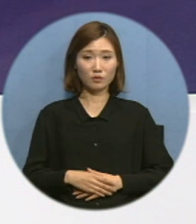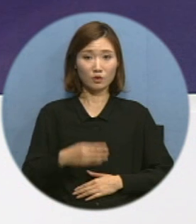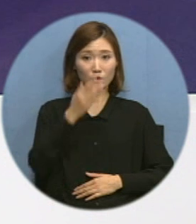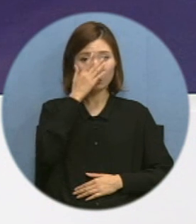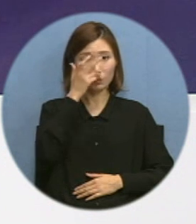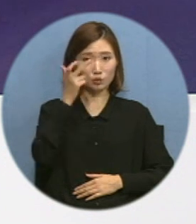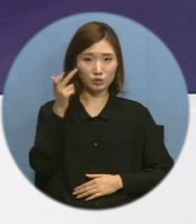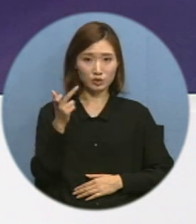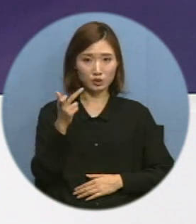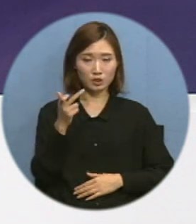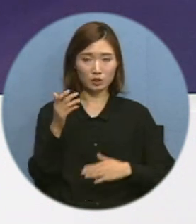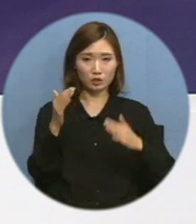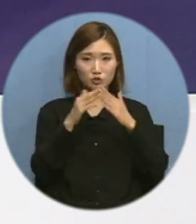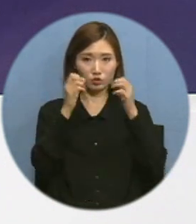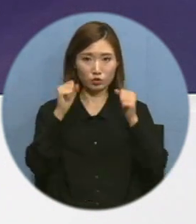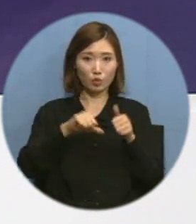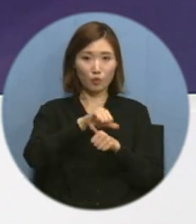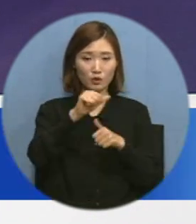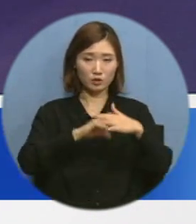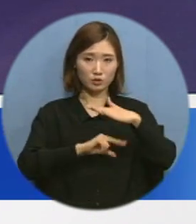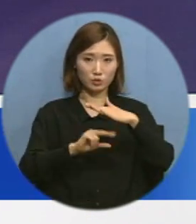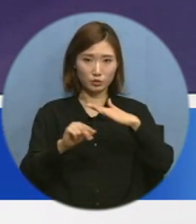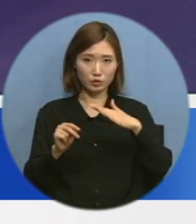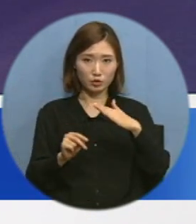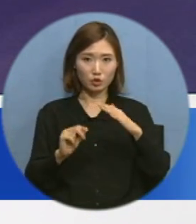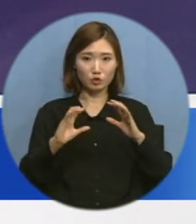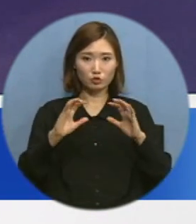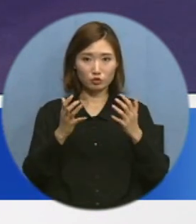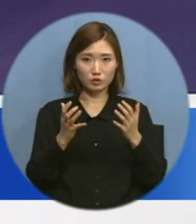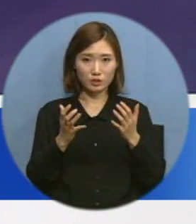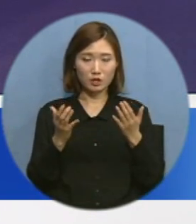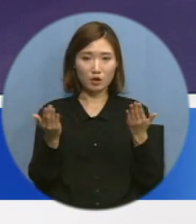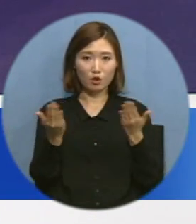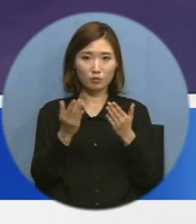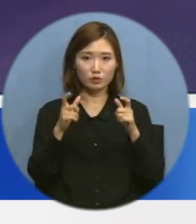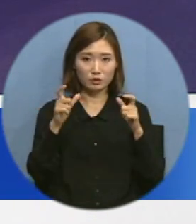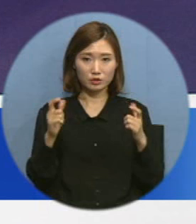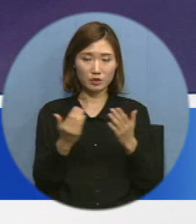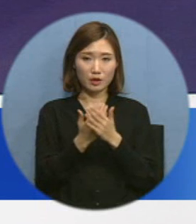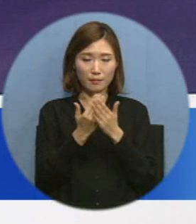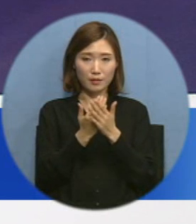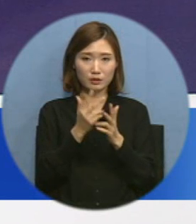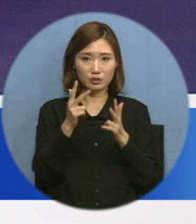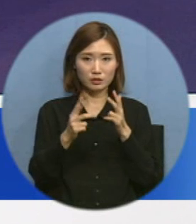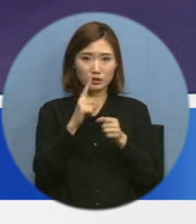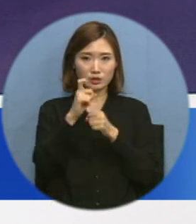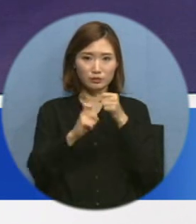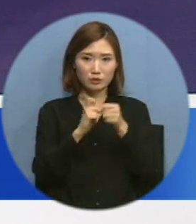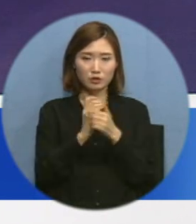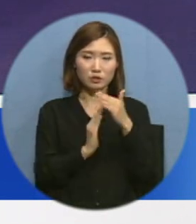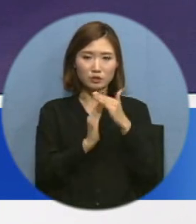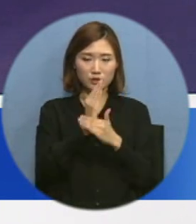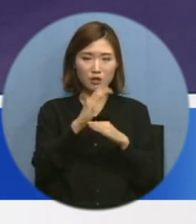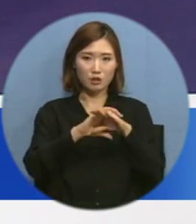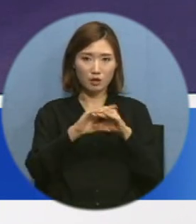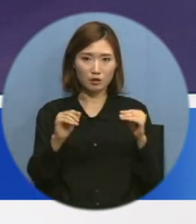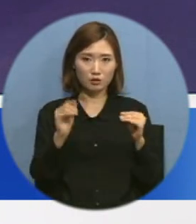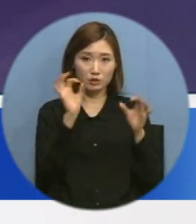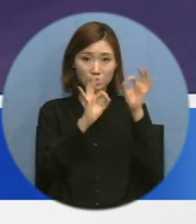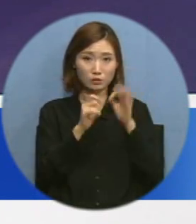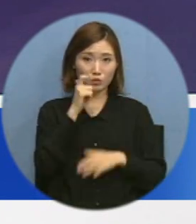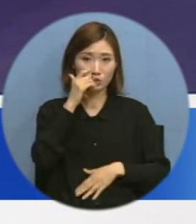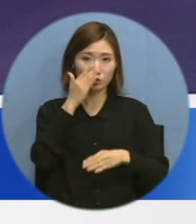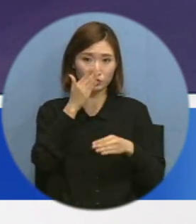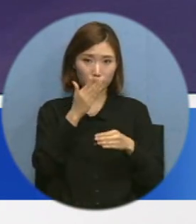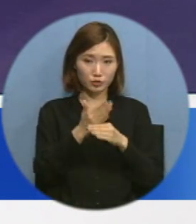용산구에서 주거환경과 철도 국제 업무지구 같은 개발 사업이 10년 넘께 해결책을 찾지 못하고 있습니다